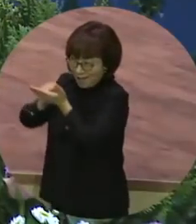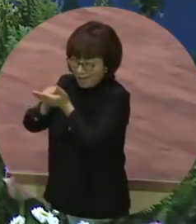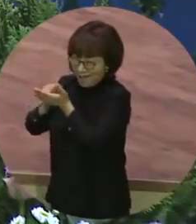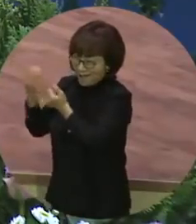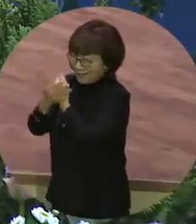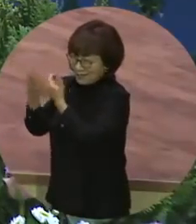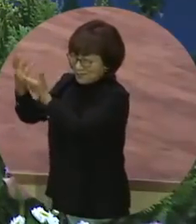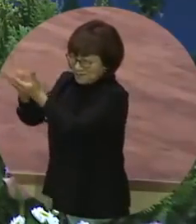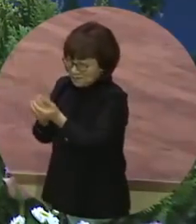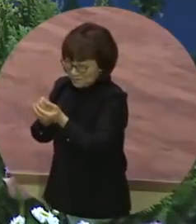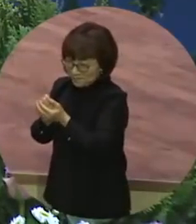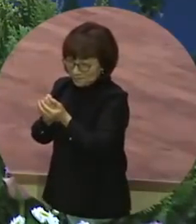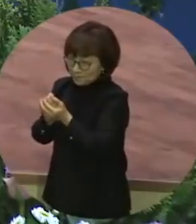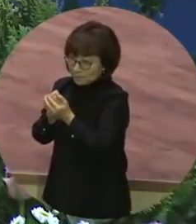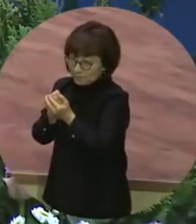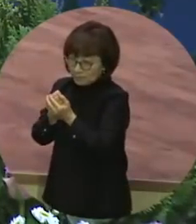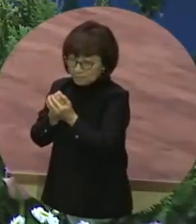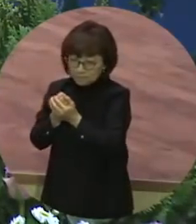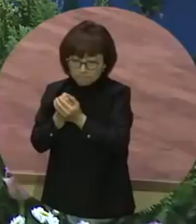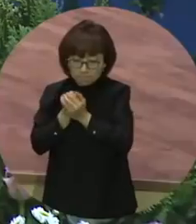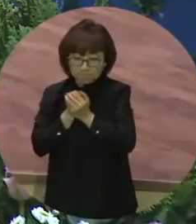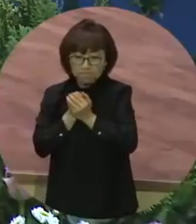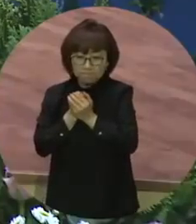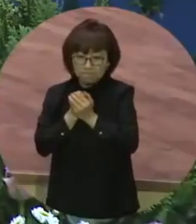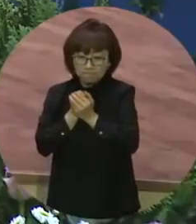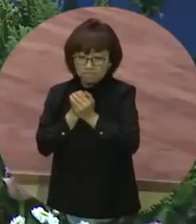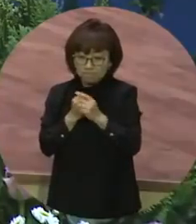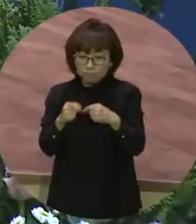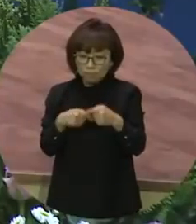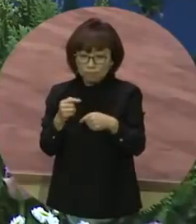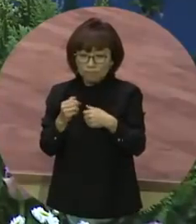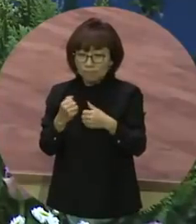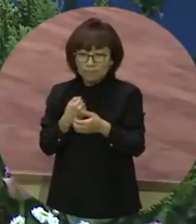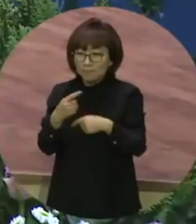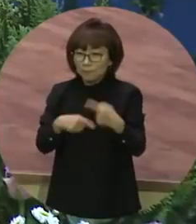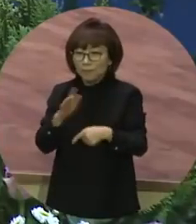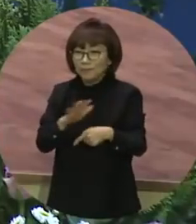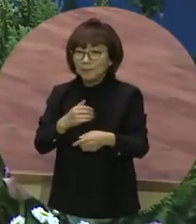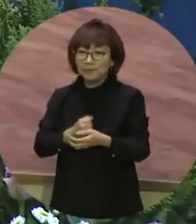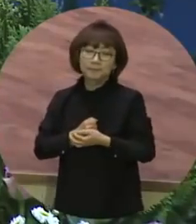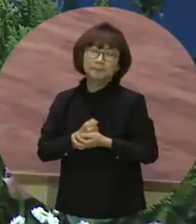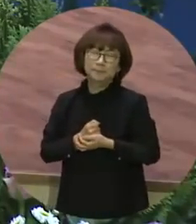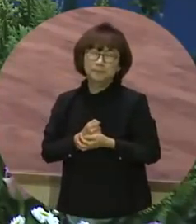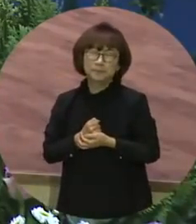사람을 보내주는데 만나게 해주는데도 입도 안 벌려. 전도자 한 장 안 줘.